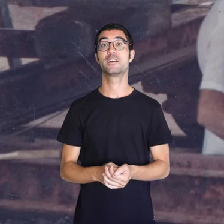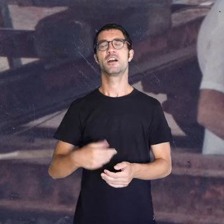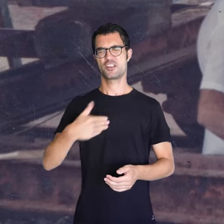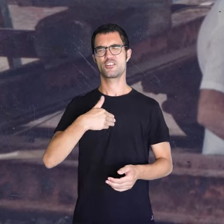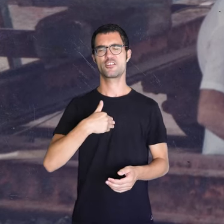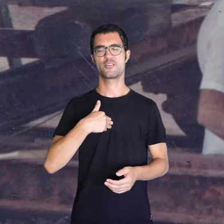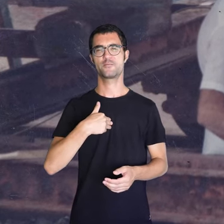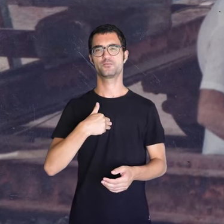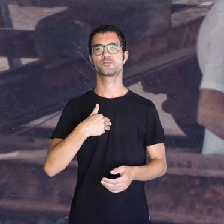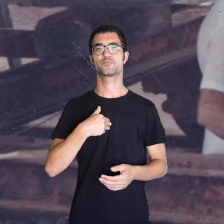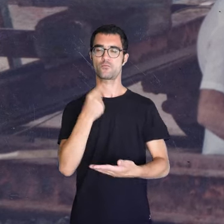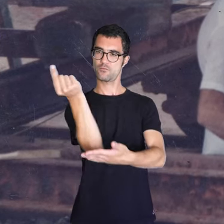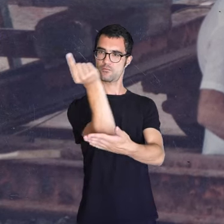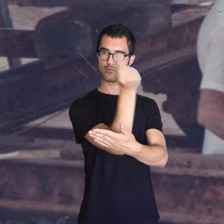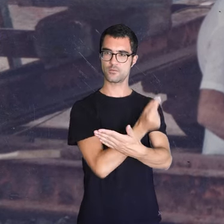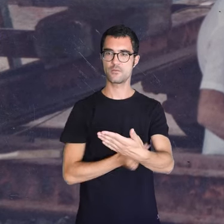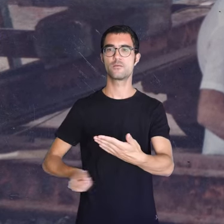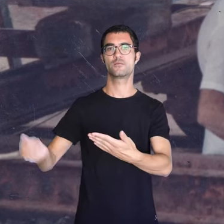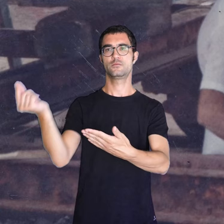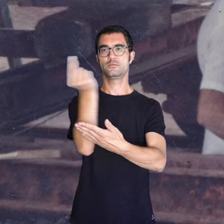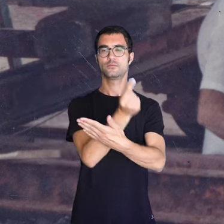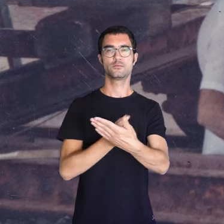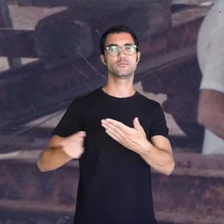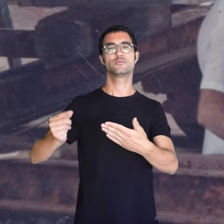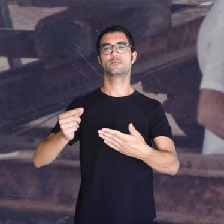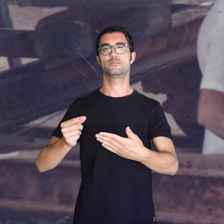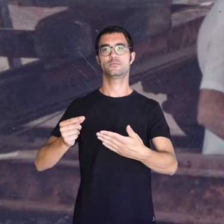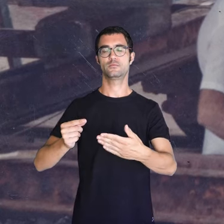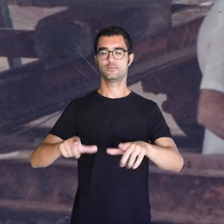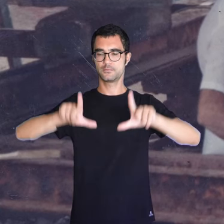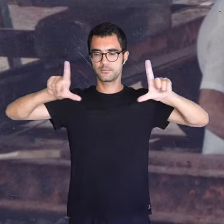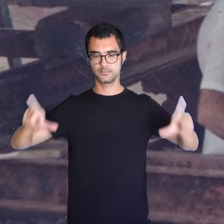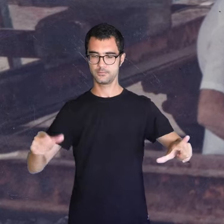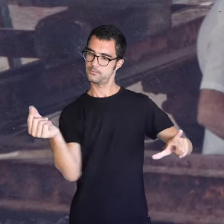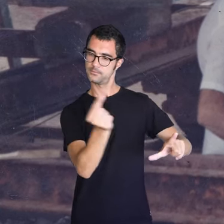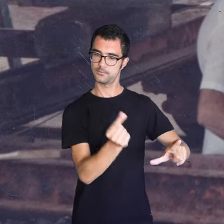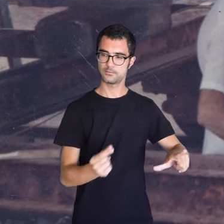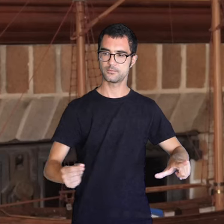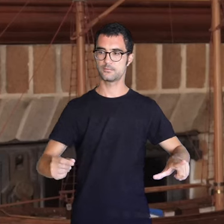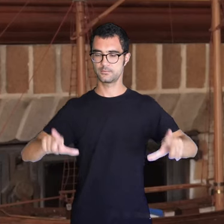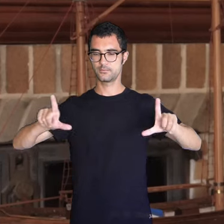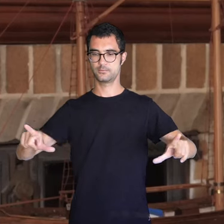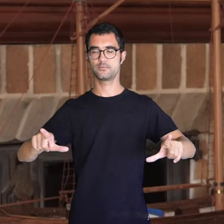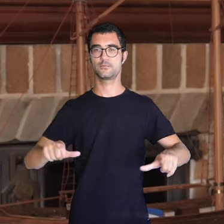fer també el plano i això i la plantilla